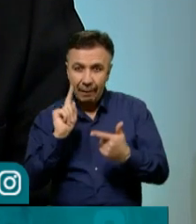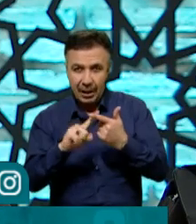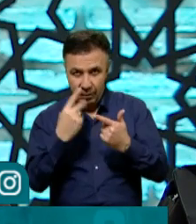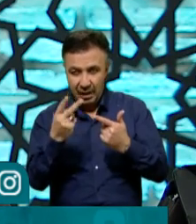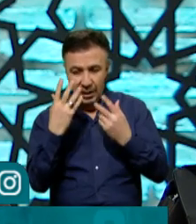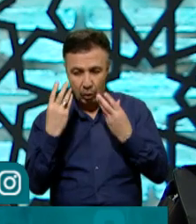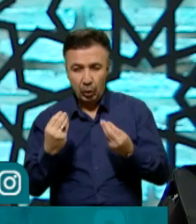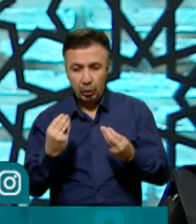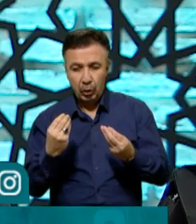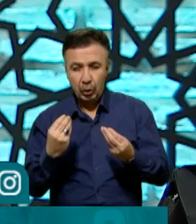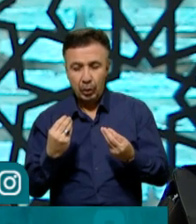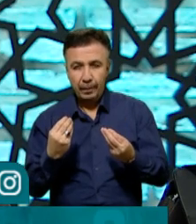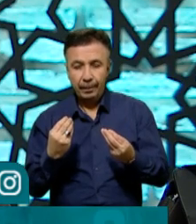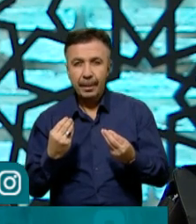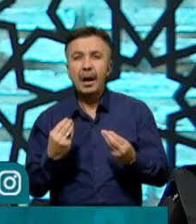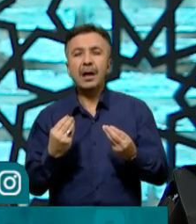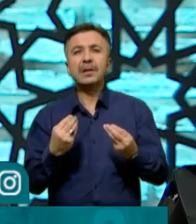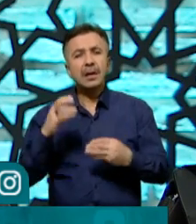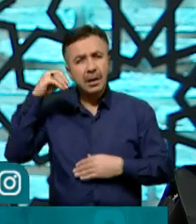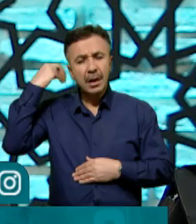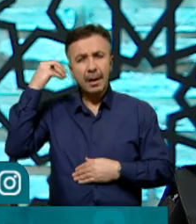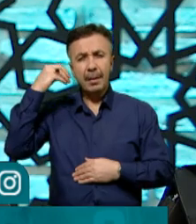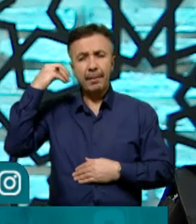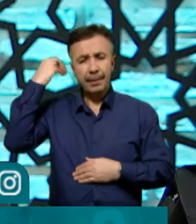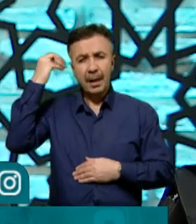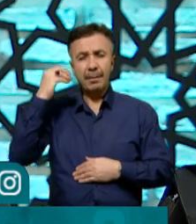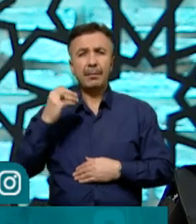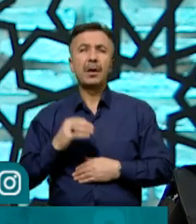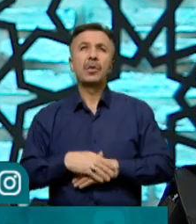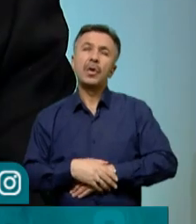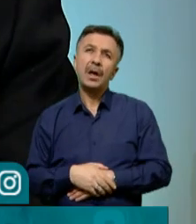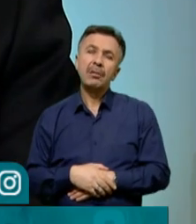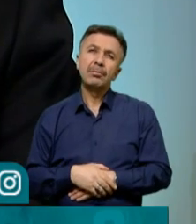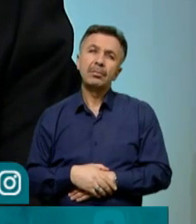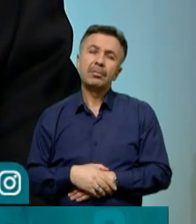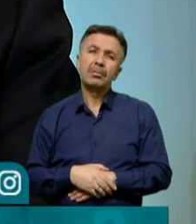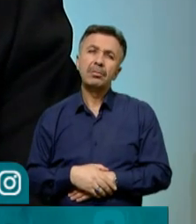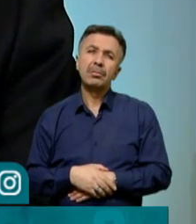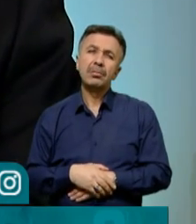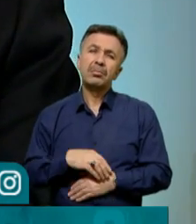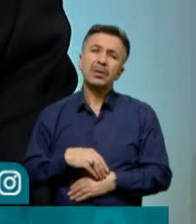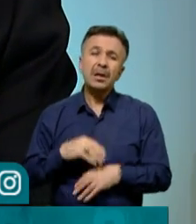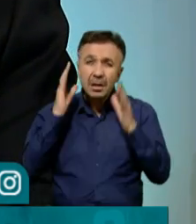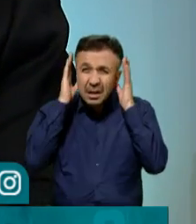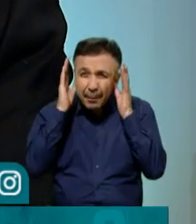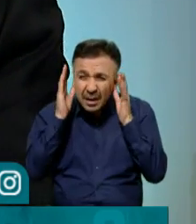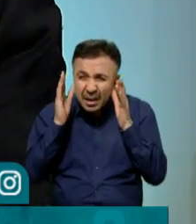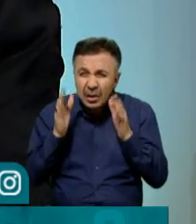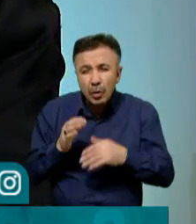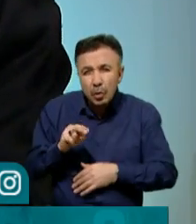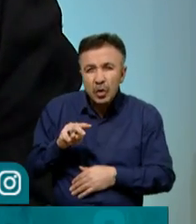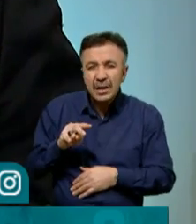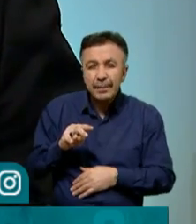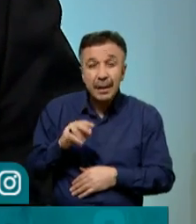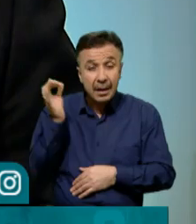Aksine hatibe yönelip hatip efendinin hutbesini sanki namaz kılıyormuşçasına dinlemelerin